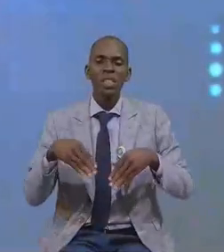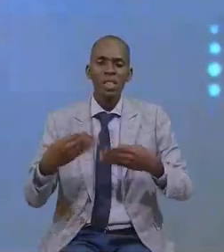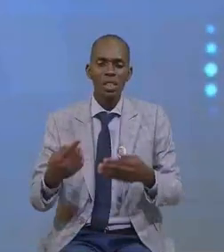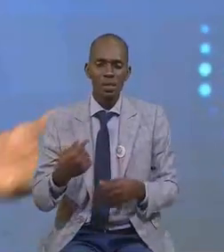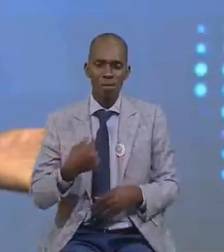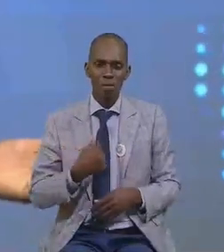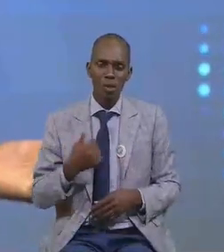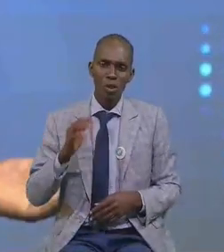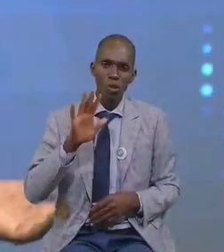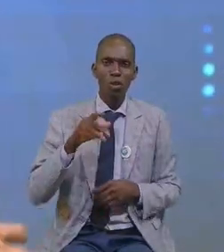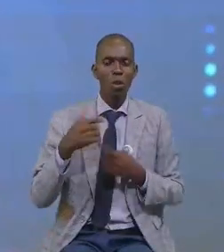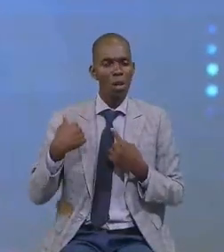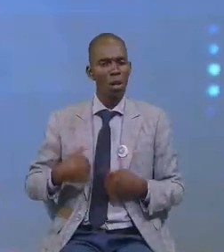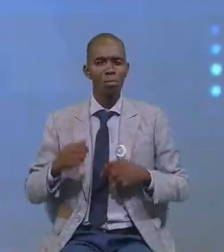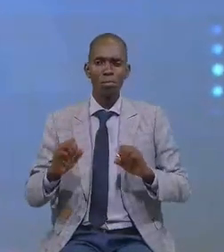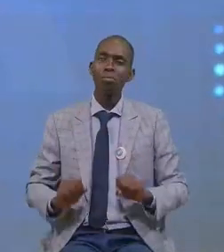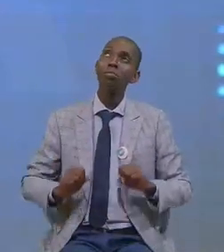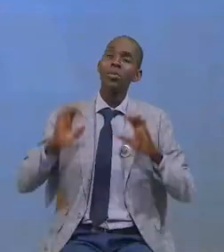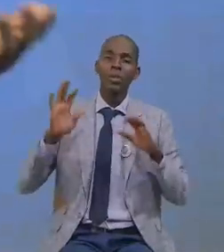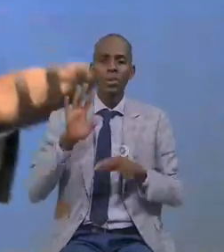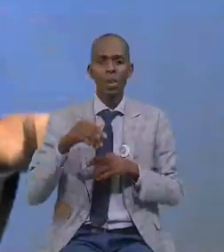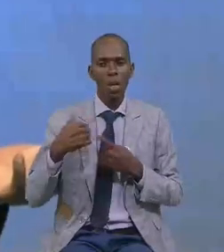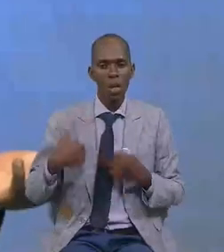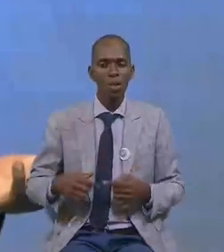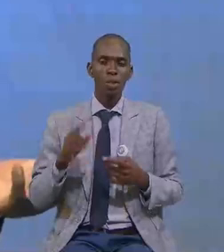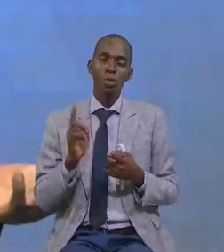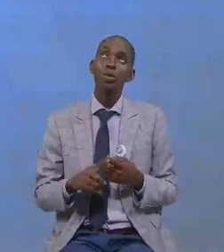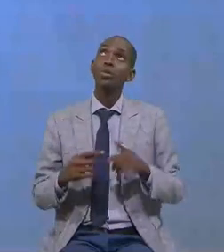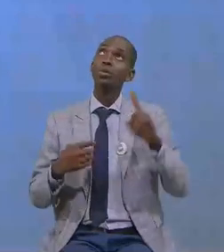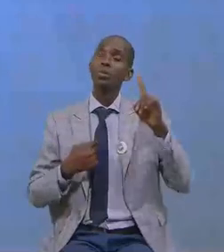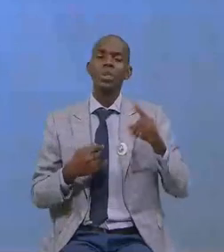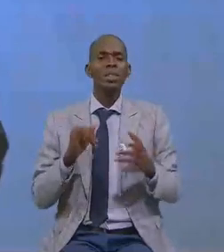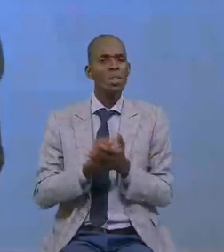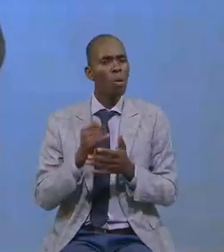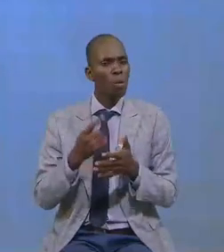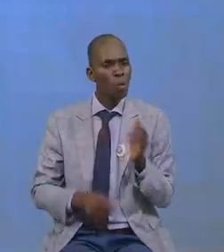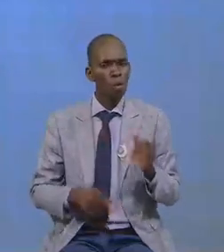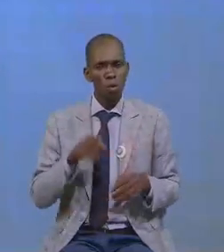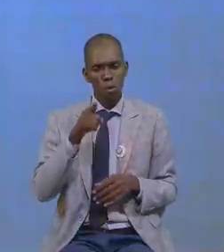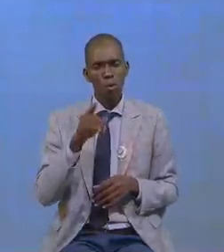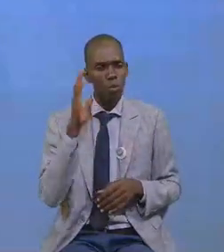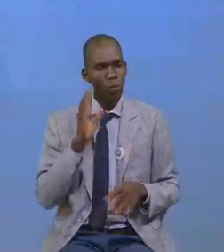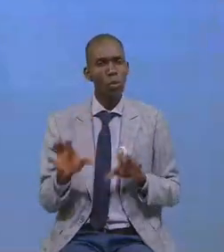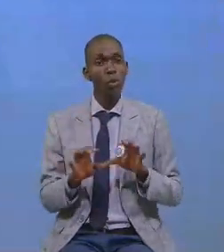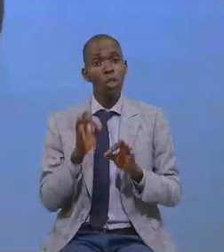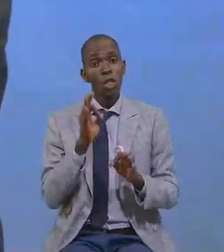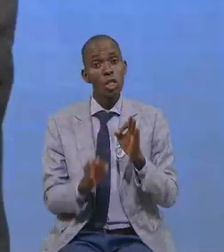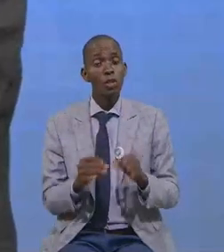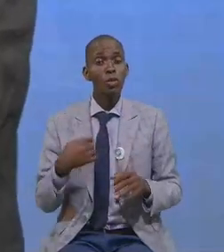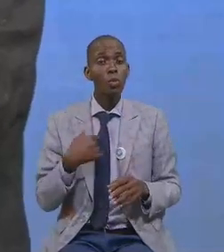cœur. Soumets-moi ton cœur. C'est ce que nous faisons. Si nous allons